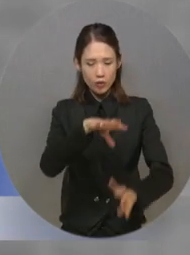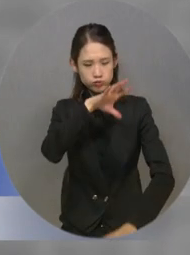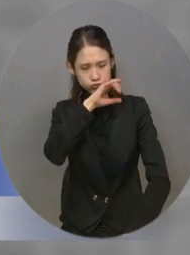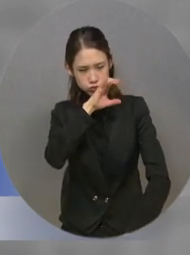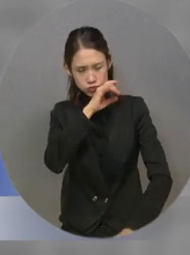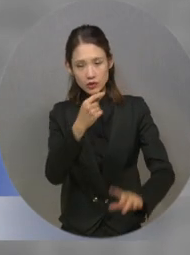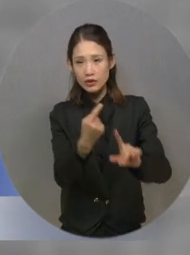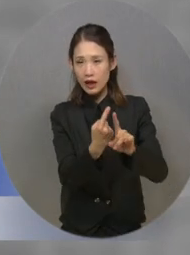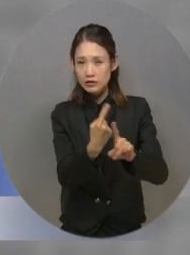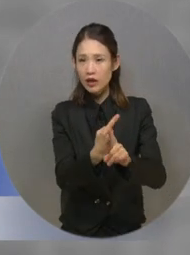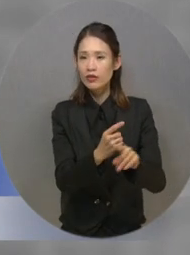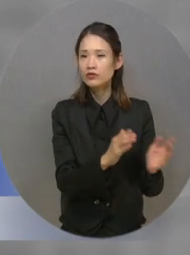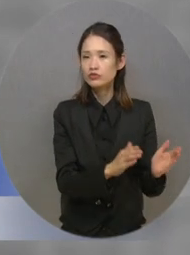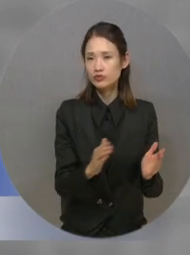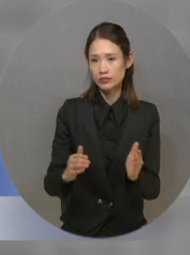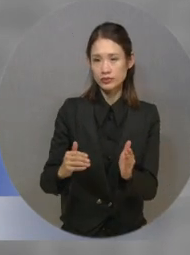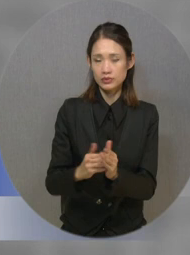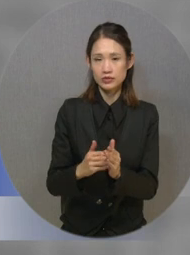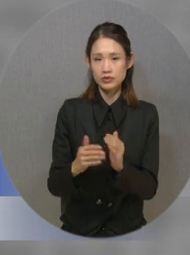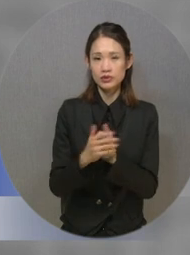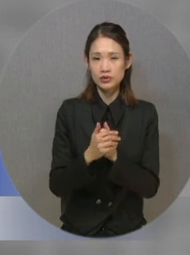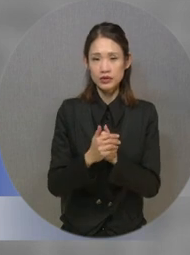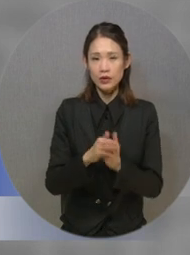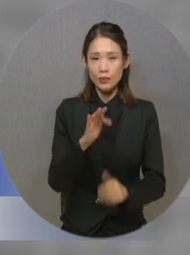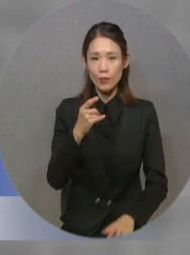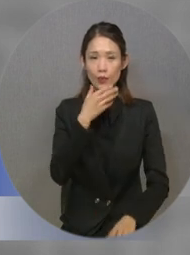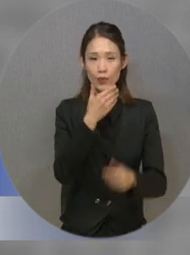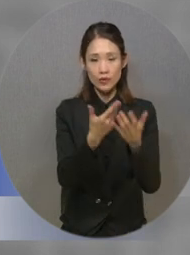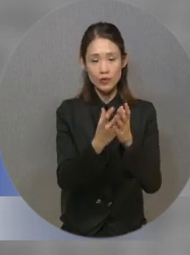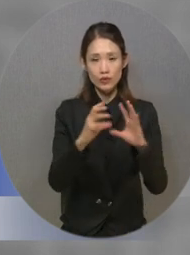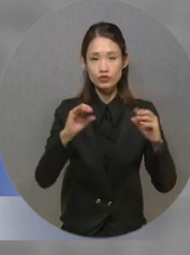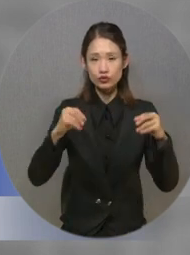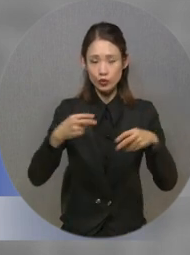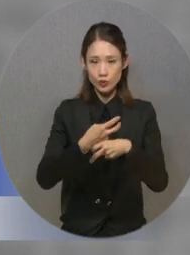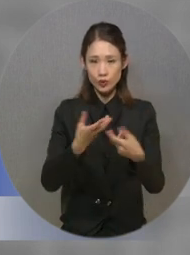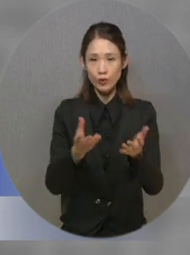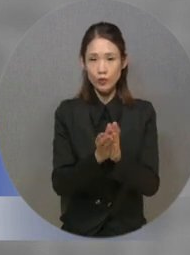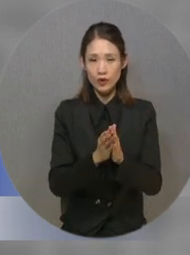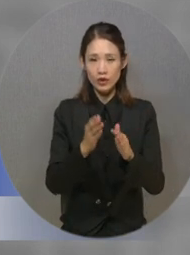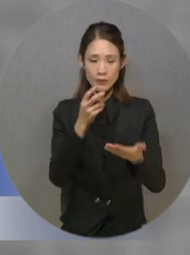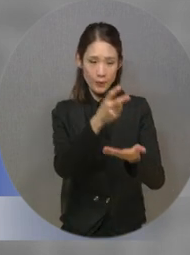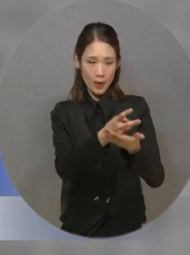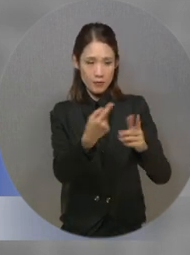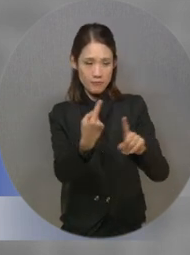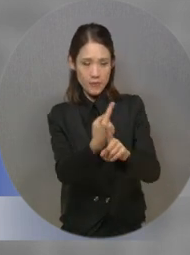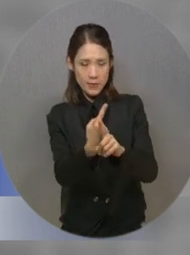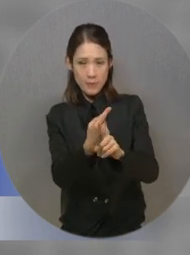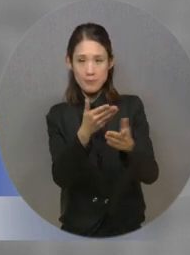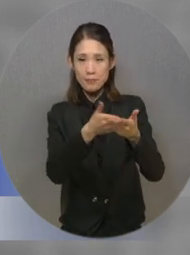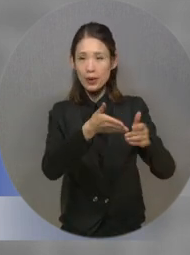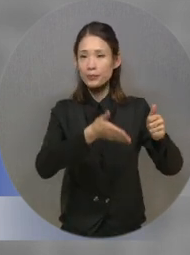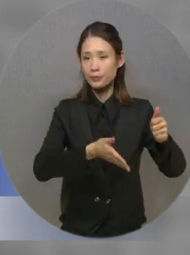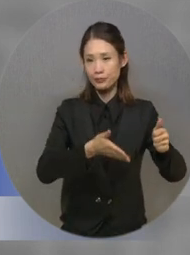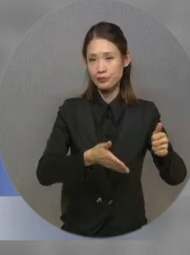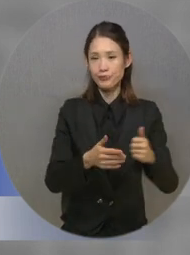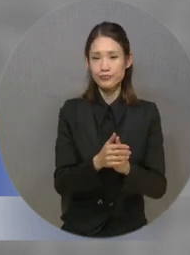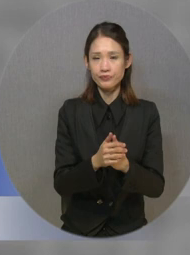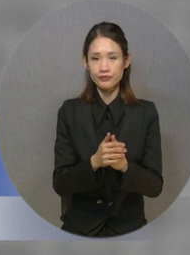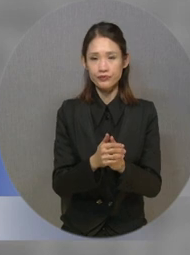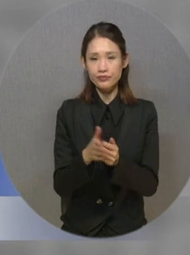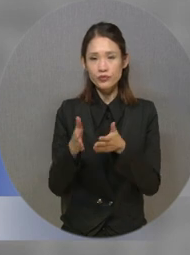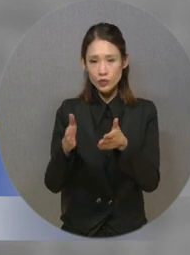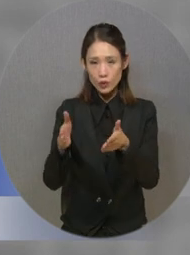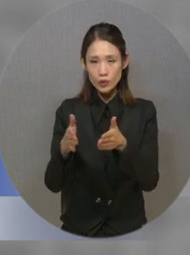마련해 보건복지부와 국토교통부에 제도 개선을 권고했습니다. 이 밖에도 권익위는 도로